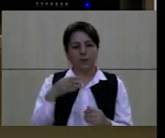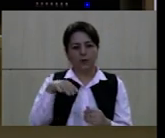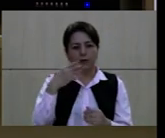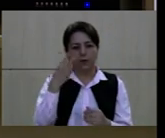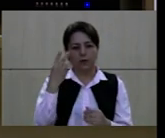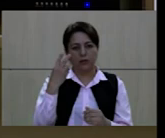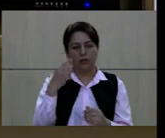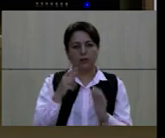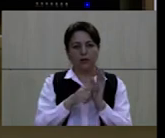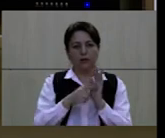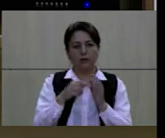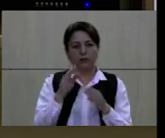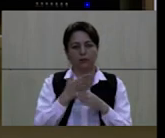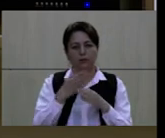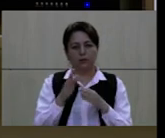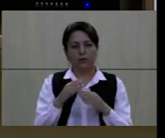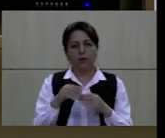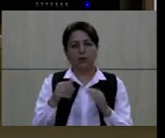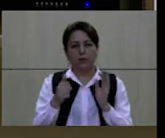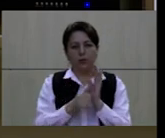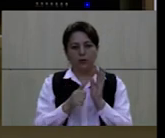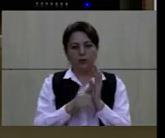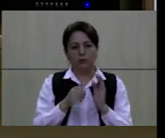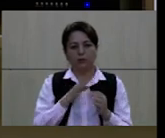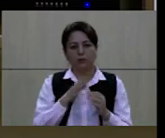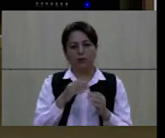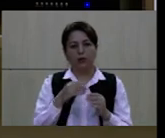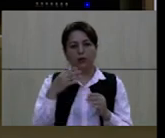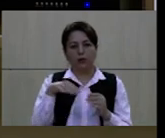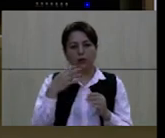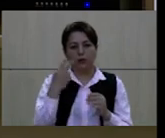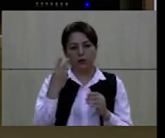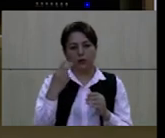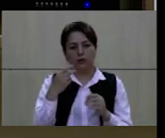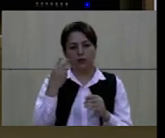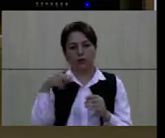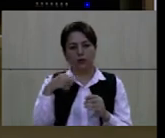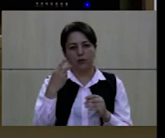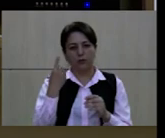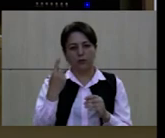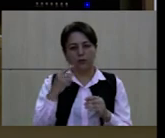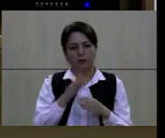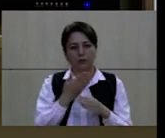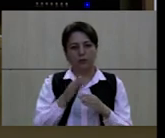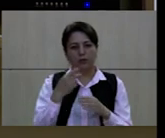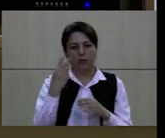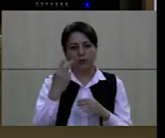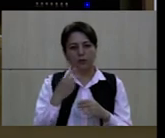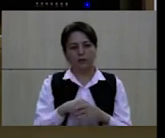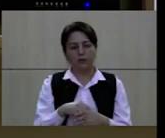42 ni 7 ga bo'lsam 6 tadan. 42 ni 21 ga bo'lsam 2